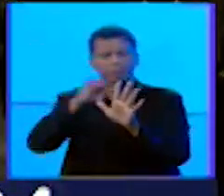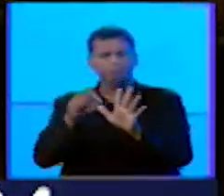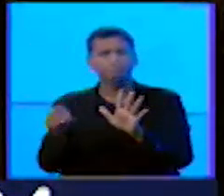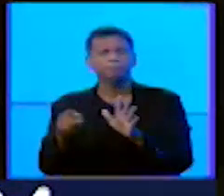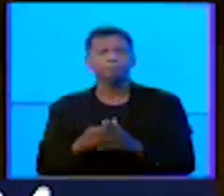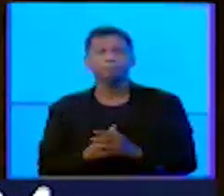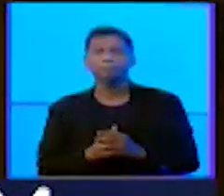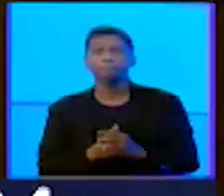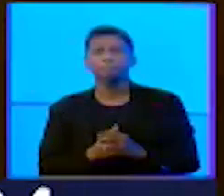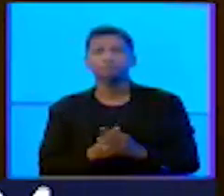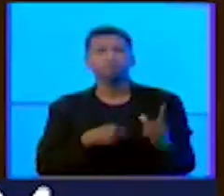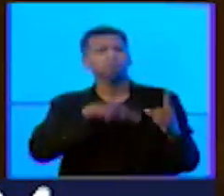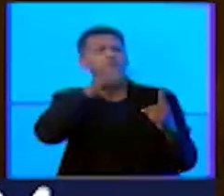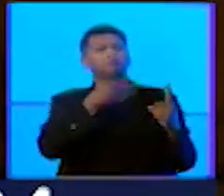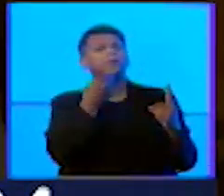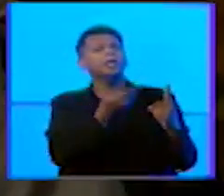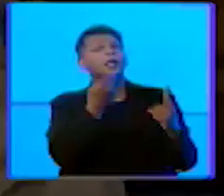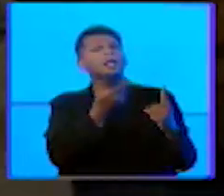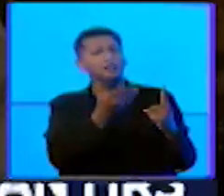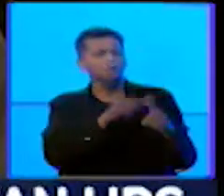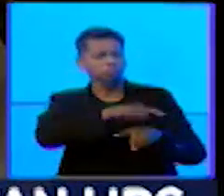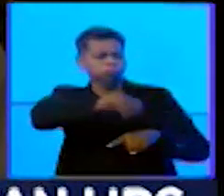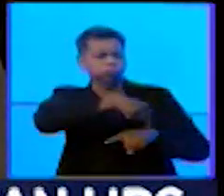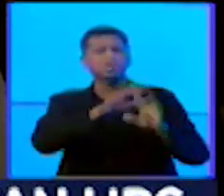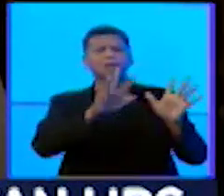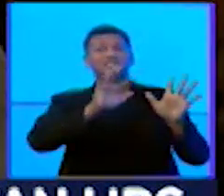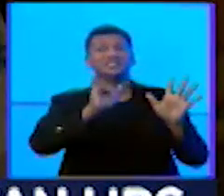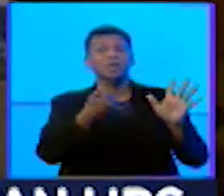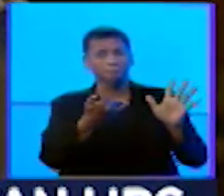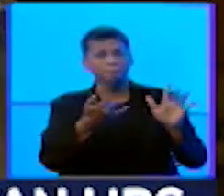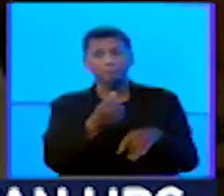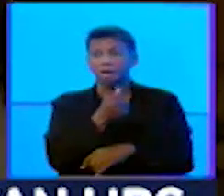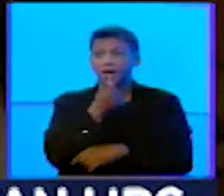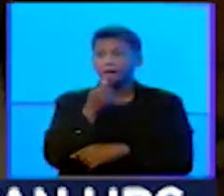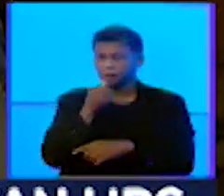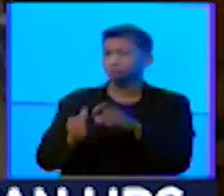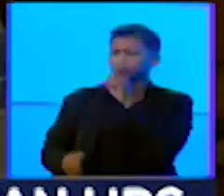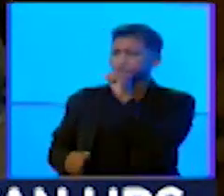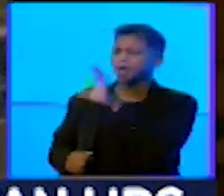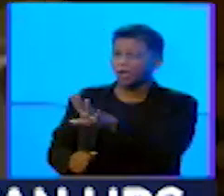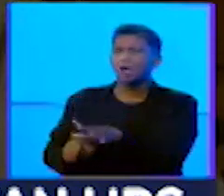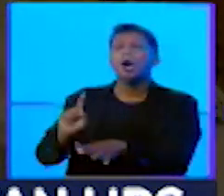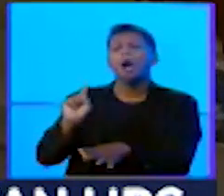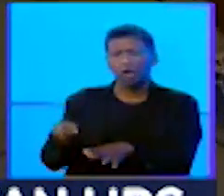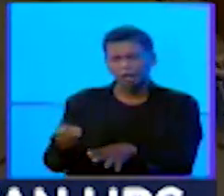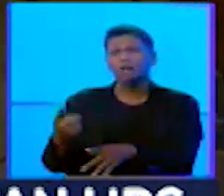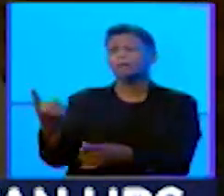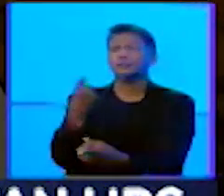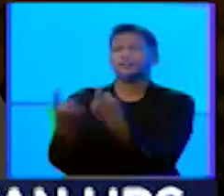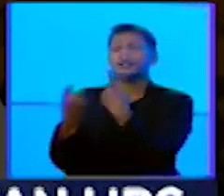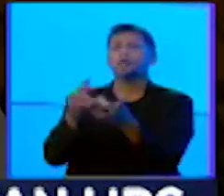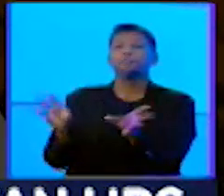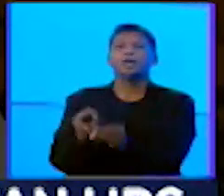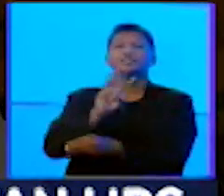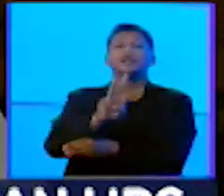pemeriksaan selama 9 jam sejak pukul 10 pagi, Gubernur Anies Baswedan menyatakan mendapat 33 pertanyaan dan terangkum dalam 23